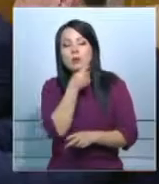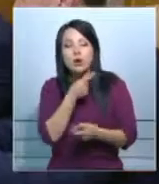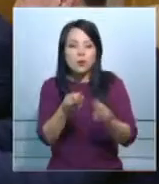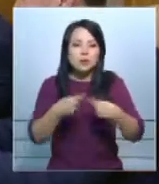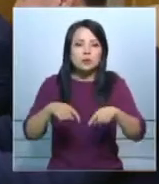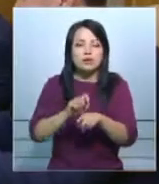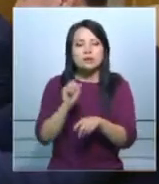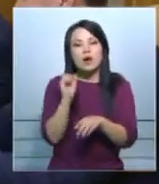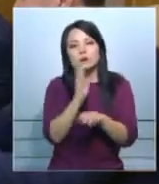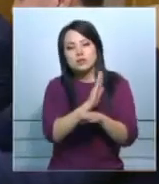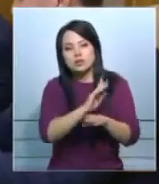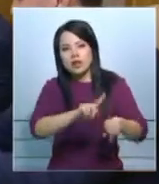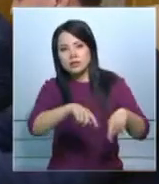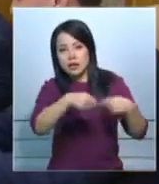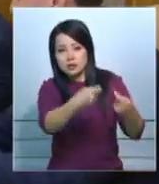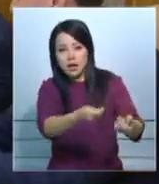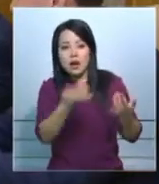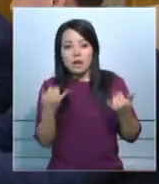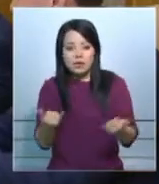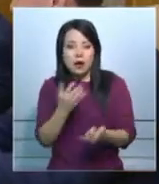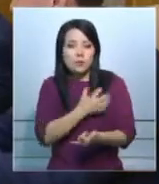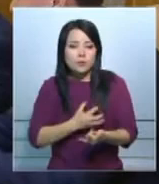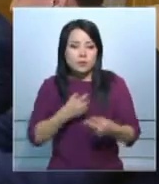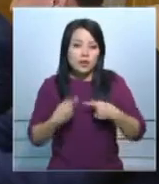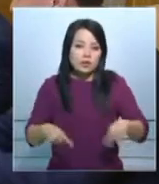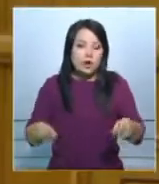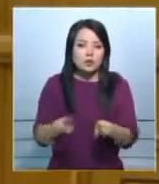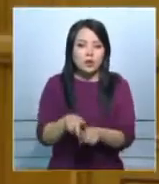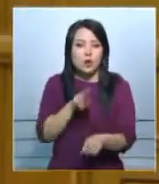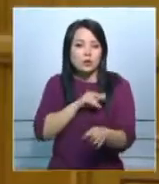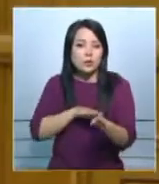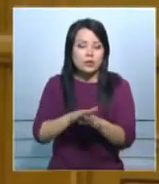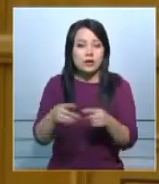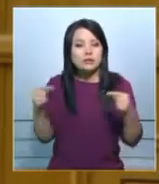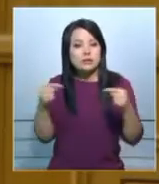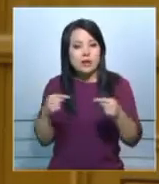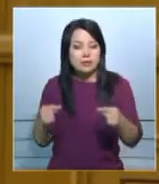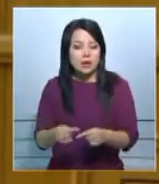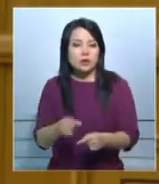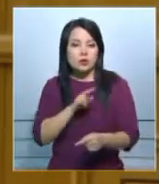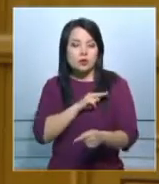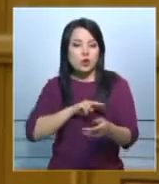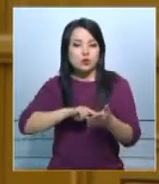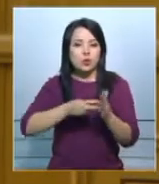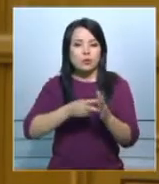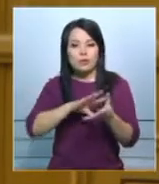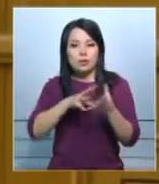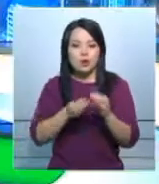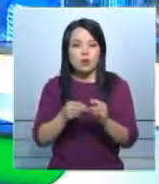органдарына тапсырылды. Сондағы негізгі жайттарды жүзеге асыру үшін тиісті жоспар құрылды.